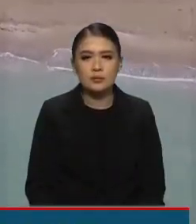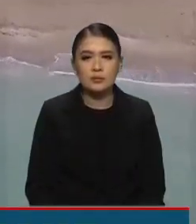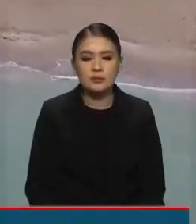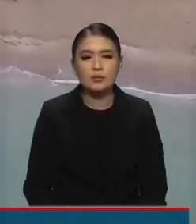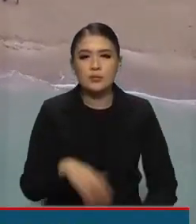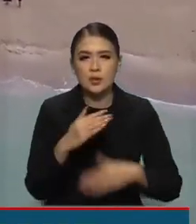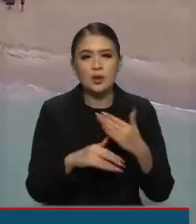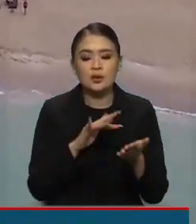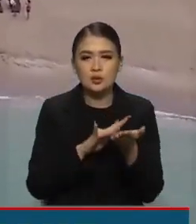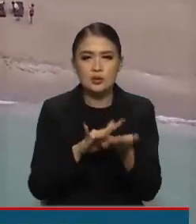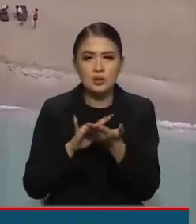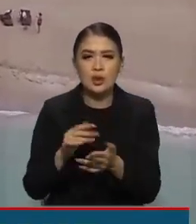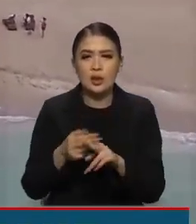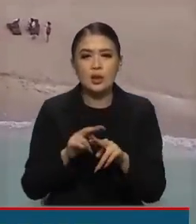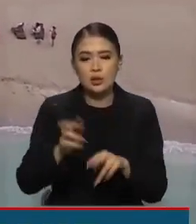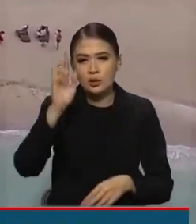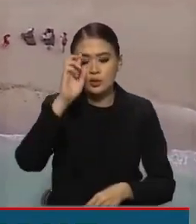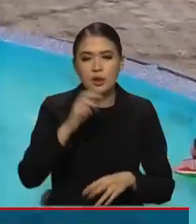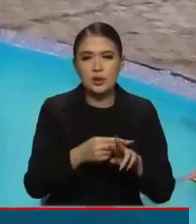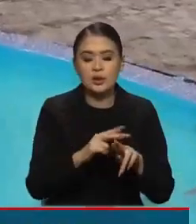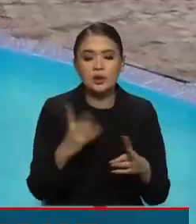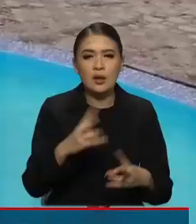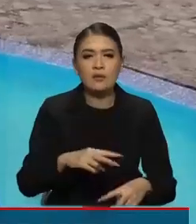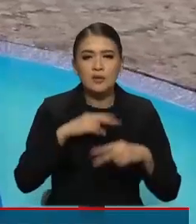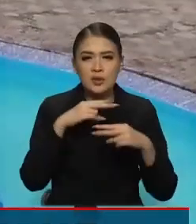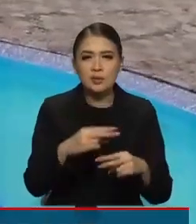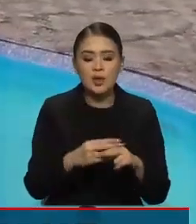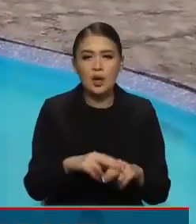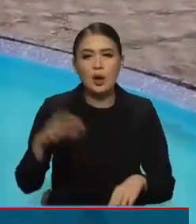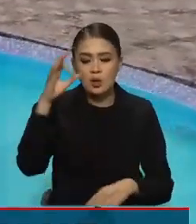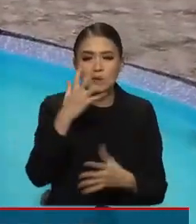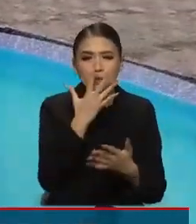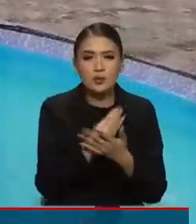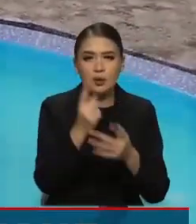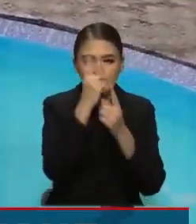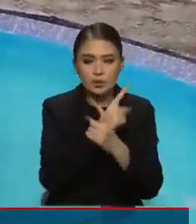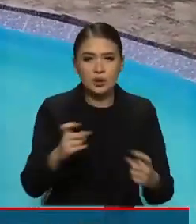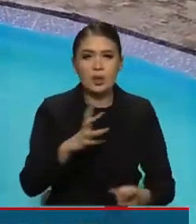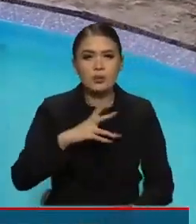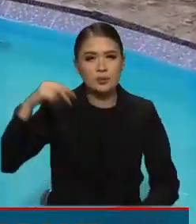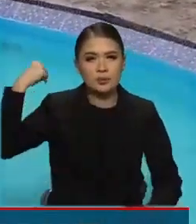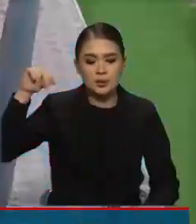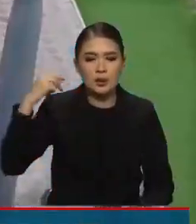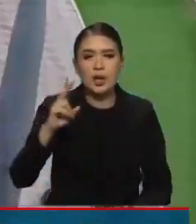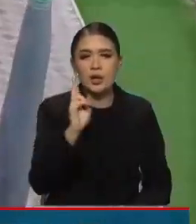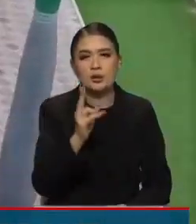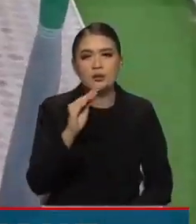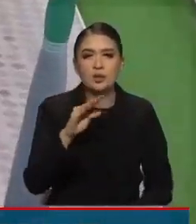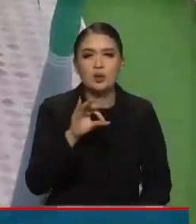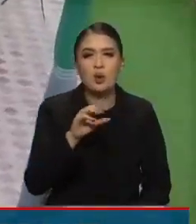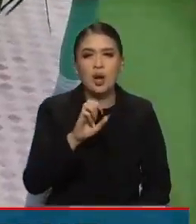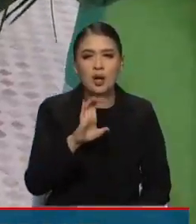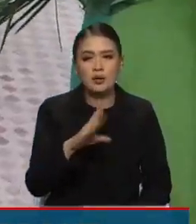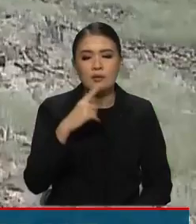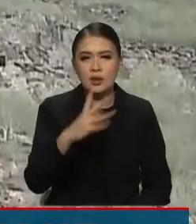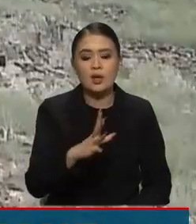Развитию туристического потенциала страны нужно уделять особое внимание. Об этом в своем послании заявил глава государства Касым-Жомарт Токаев. Казахстан